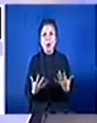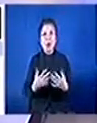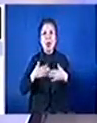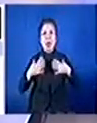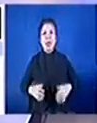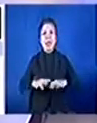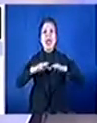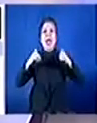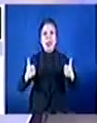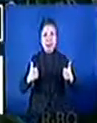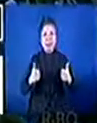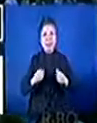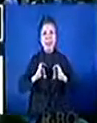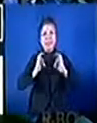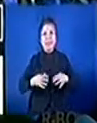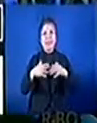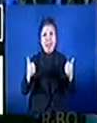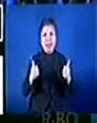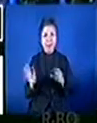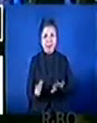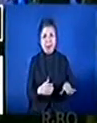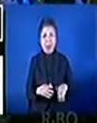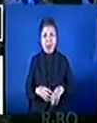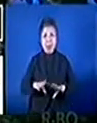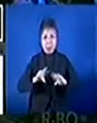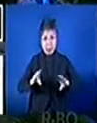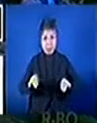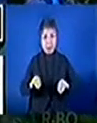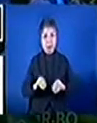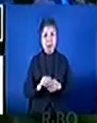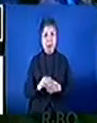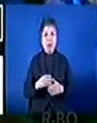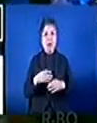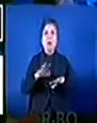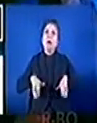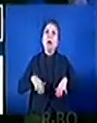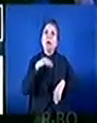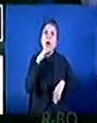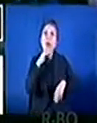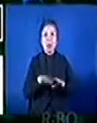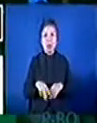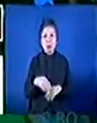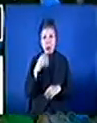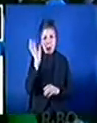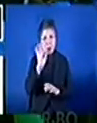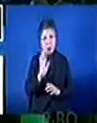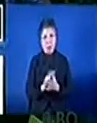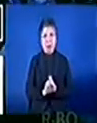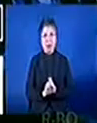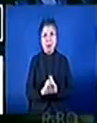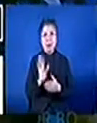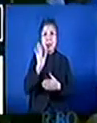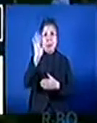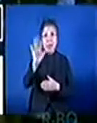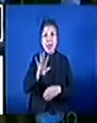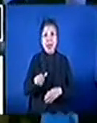sehat dan jiwanya juga sehat. Di bidang ketenagakerjaan, saya ini pengangguran dulu. Saya yakin bahwa masa